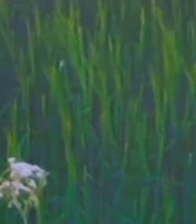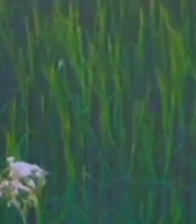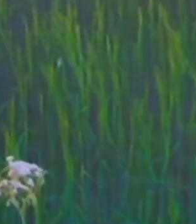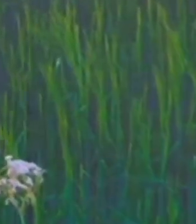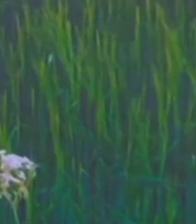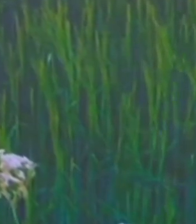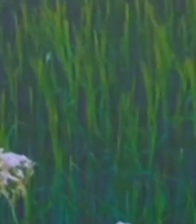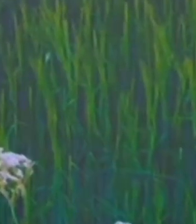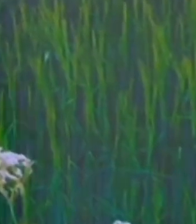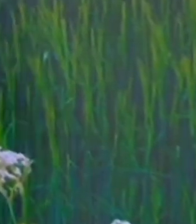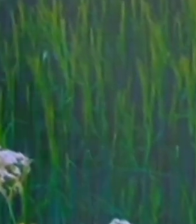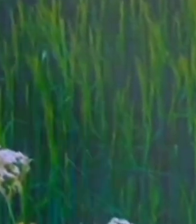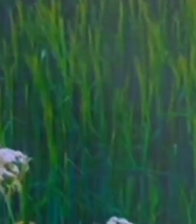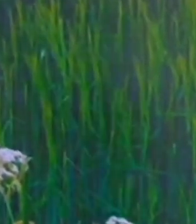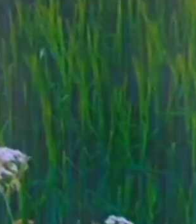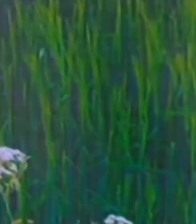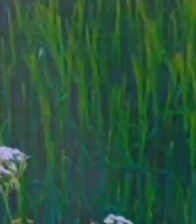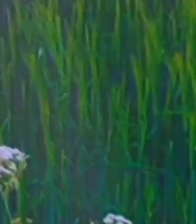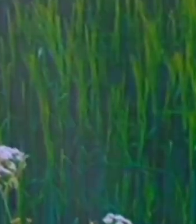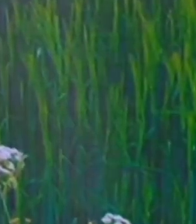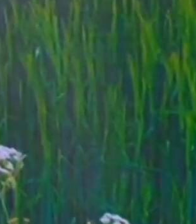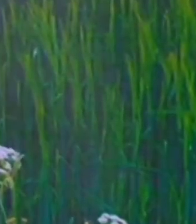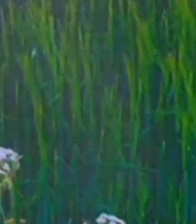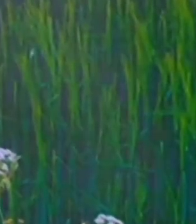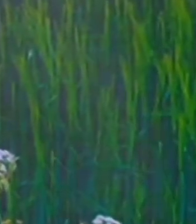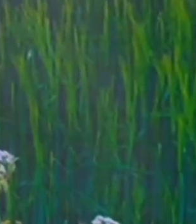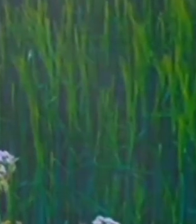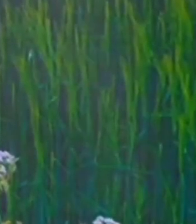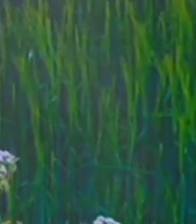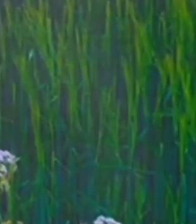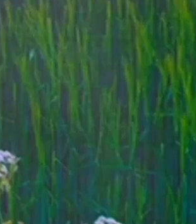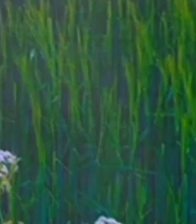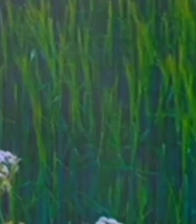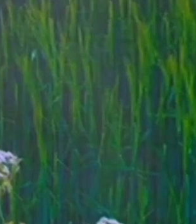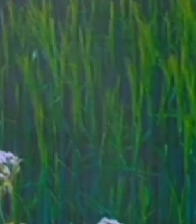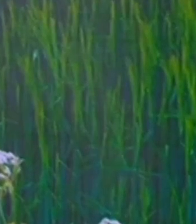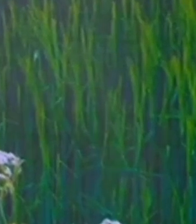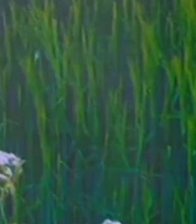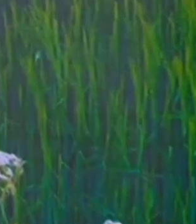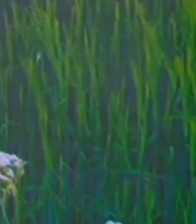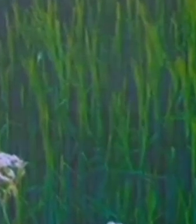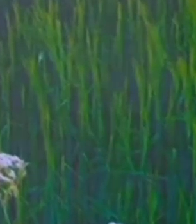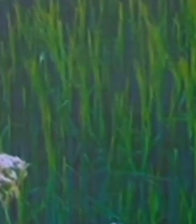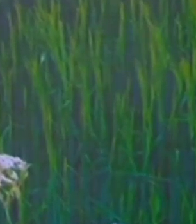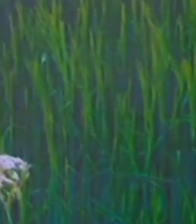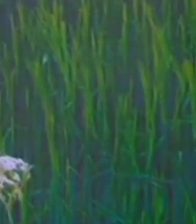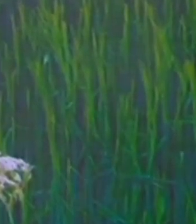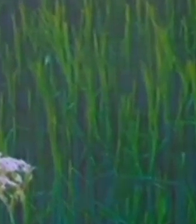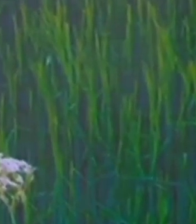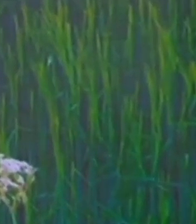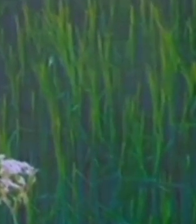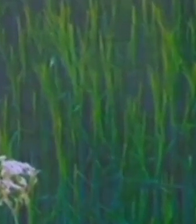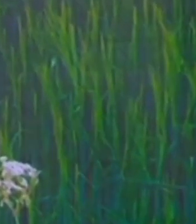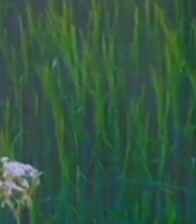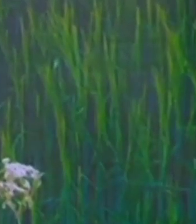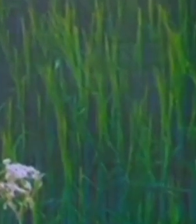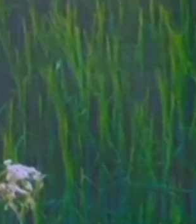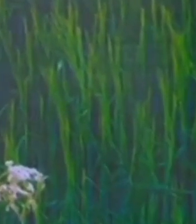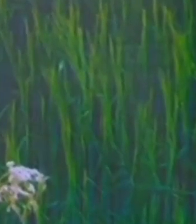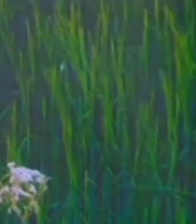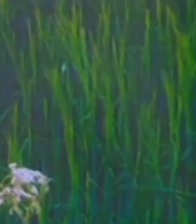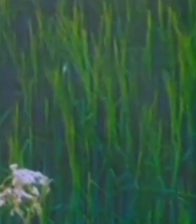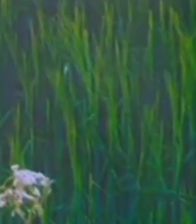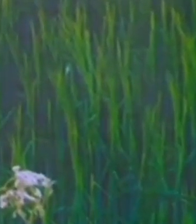Мегаполистерге келсек, Шымкент пен Алматыда күн ала бұлтты, сынапанасы Шымкентте күндіз 38 градус ыстық, түнде 24. Алматыда